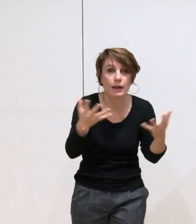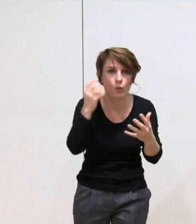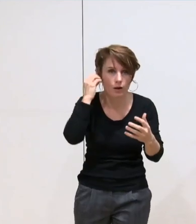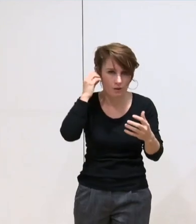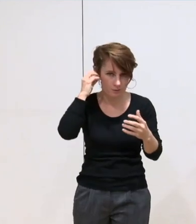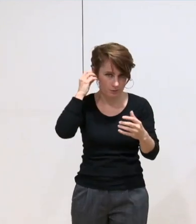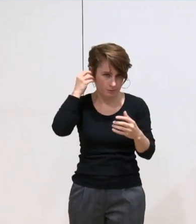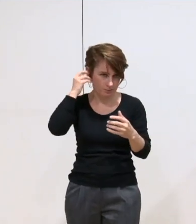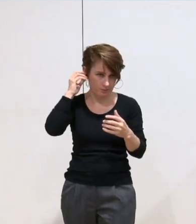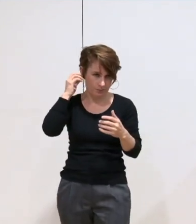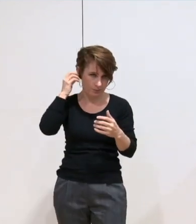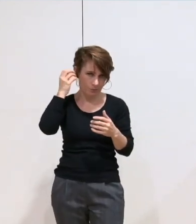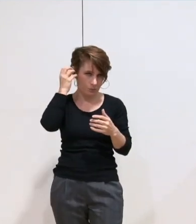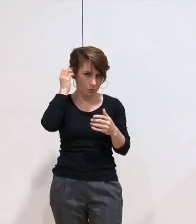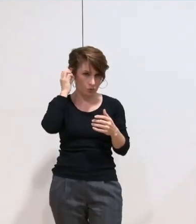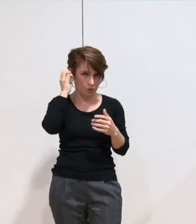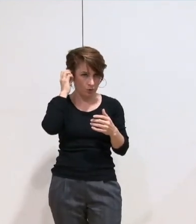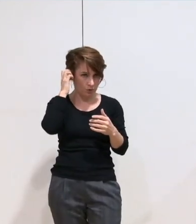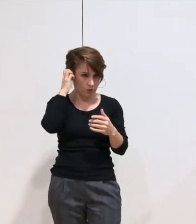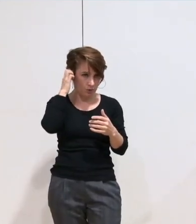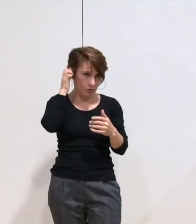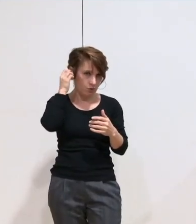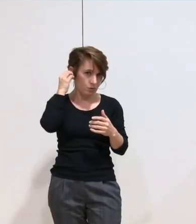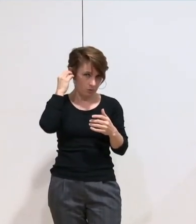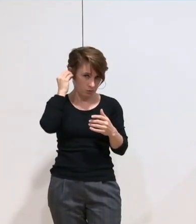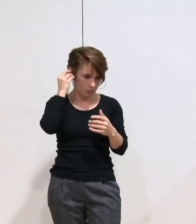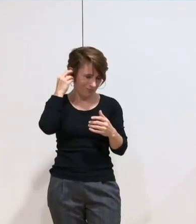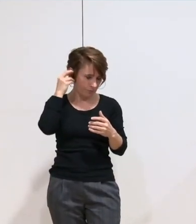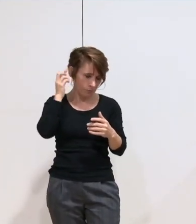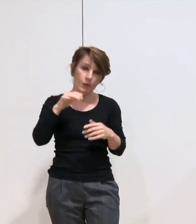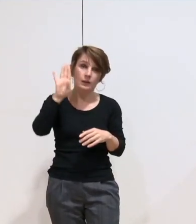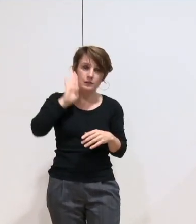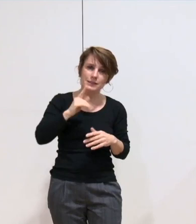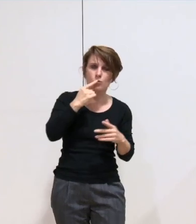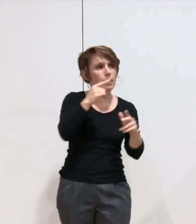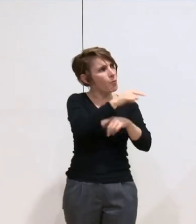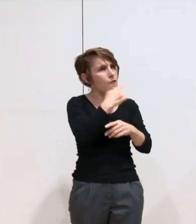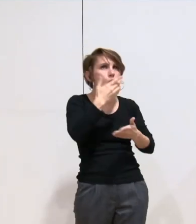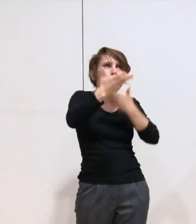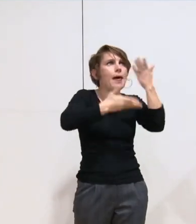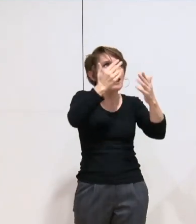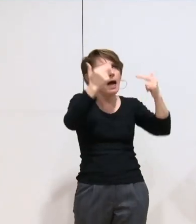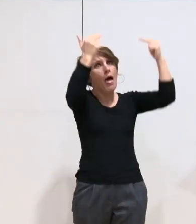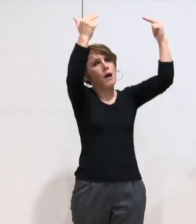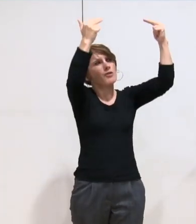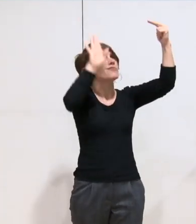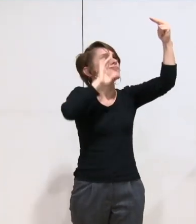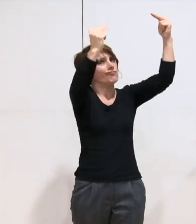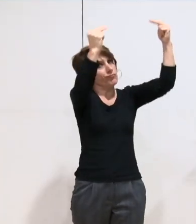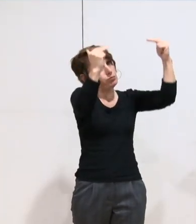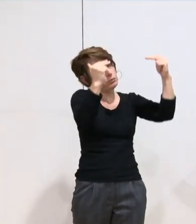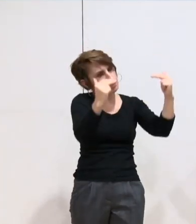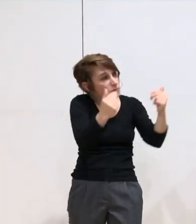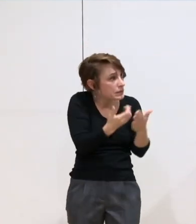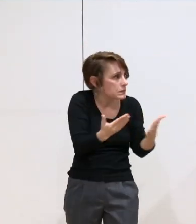Voilà le sens de ma question. Pourriez-vous redescendre de 2-3 marches et expliquer avec des mots simples ce qu'il y a de concret là-dedans? Et autre chose,